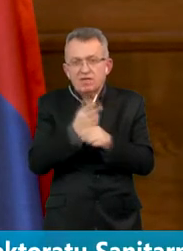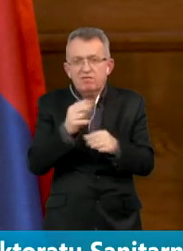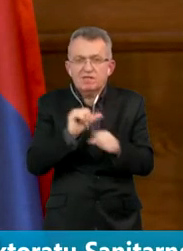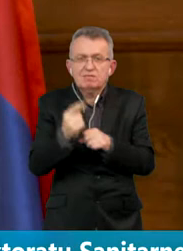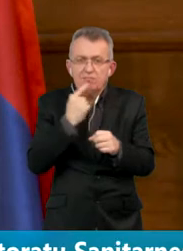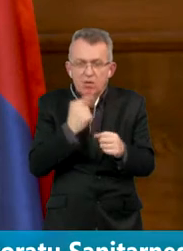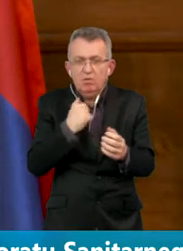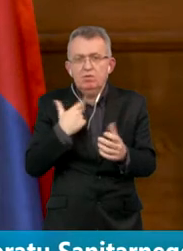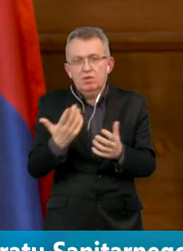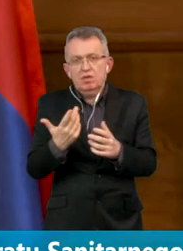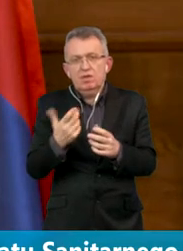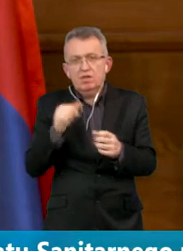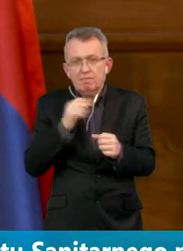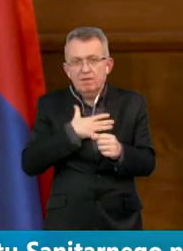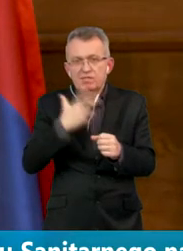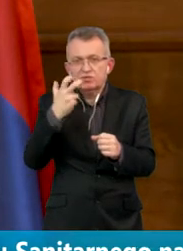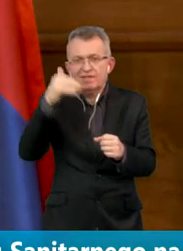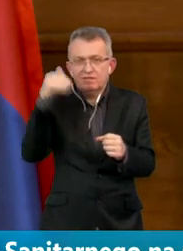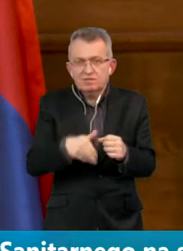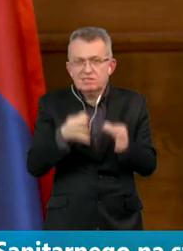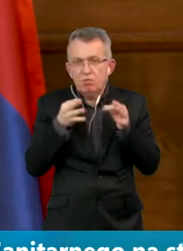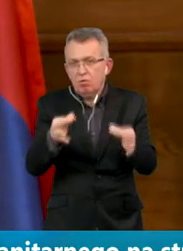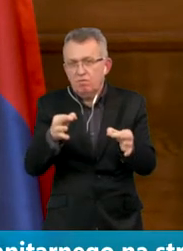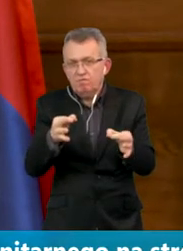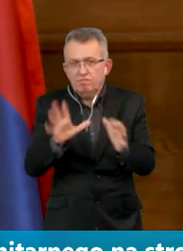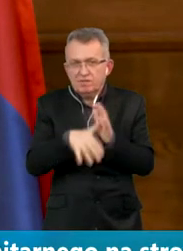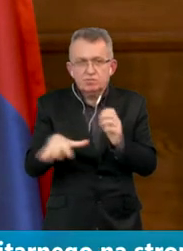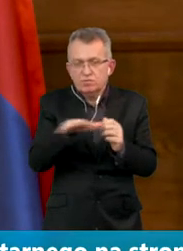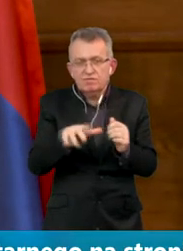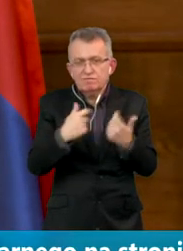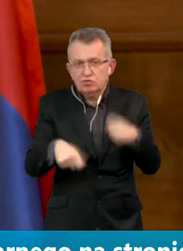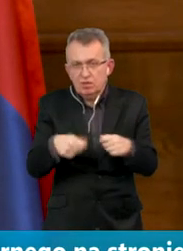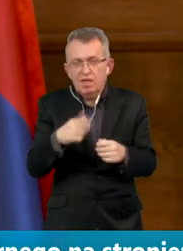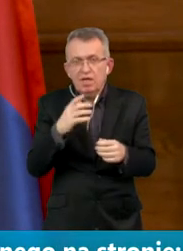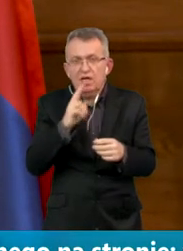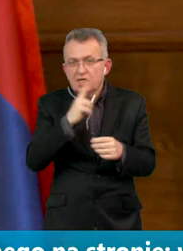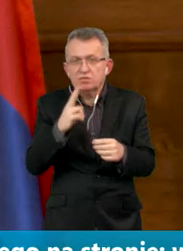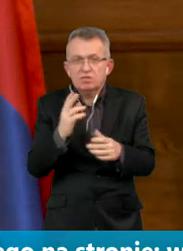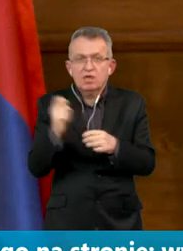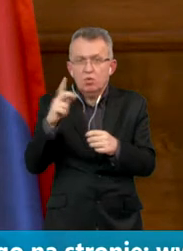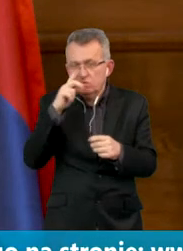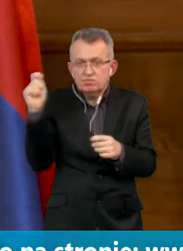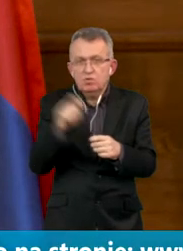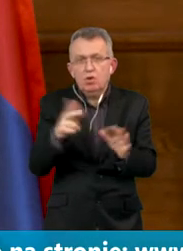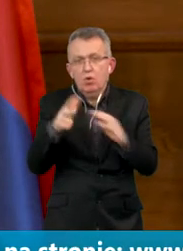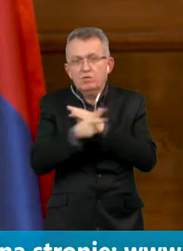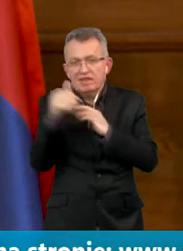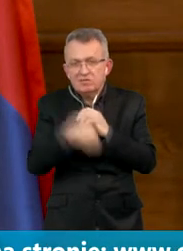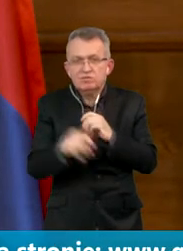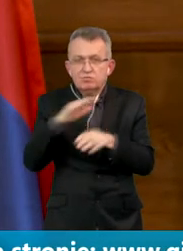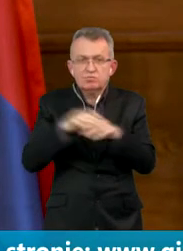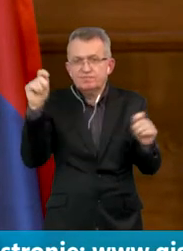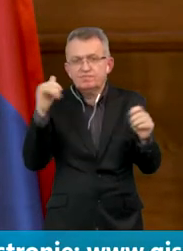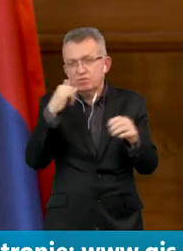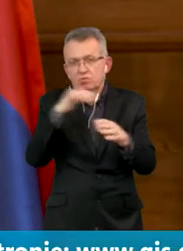mało, bo mamy ponad 300 tysięcy samochodów w Szczecinie. Każdego dnia do Szczecina wjeżdża ponad 80 tysięcy aut, mówię o